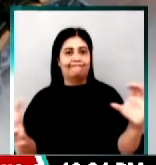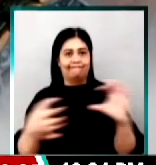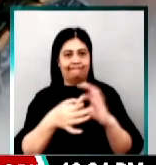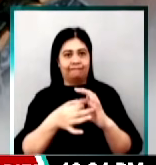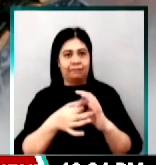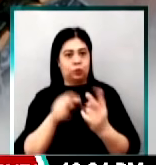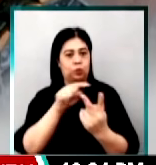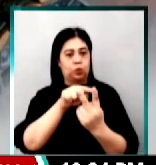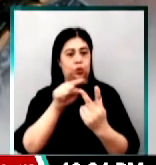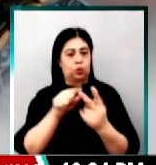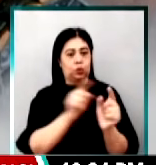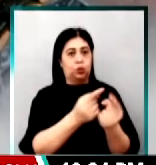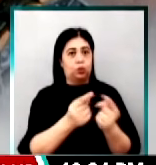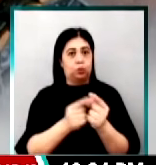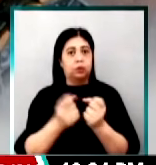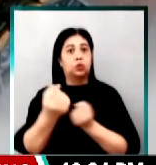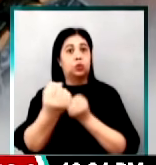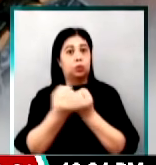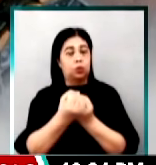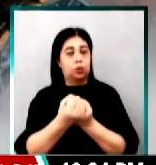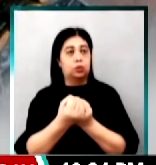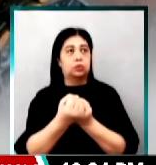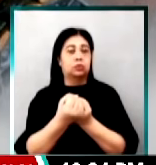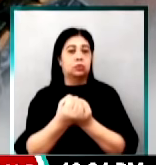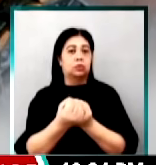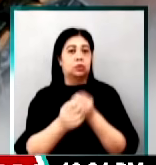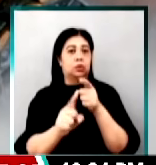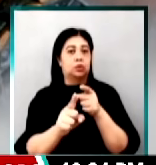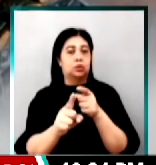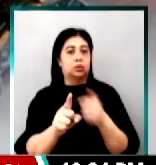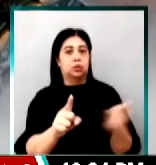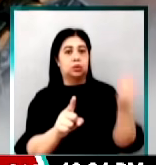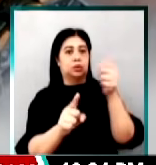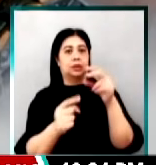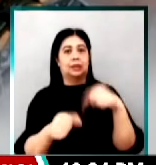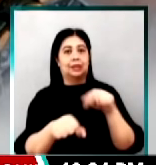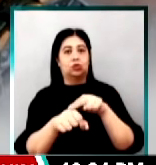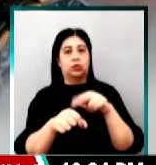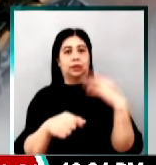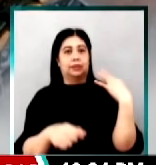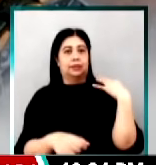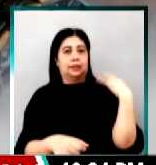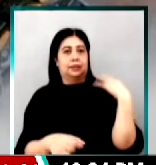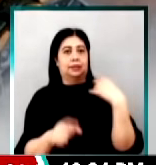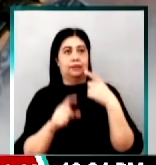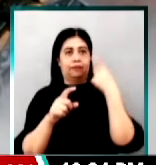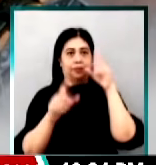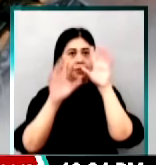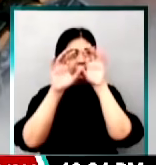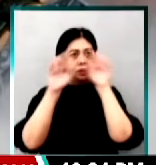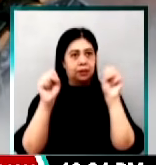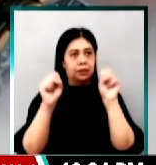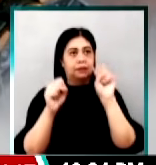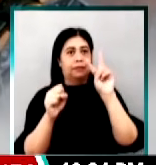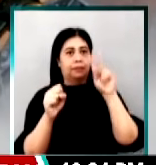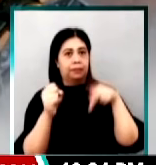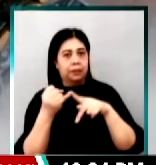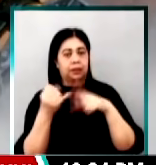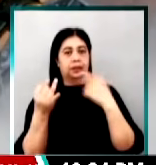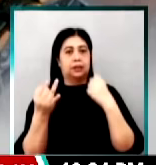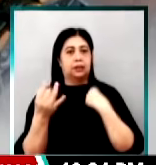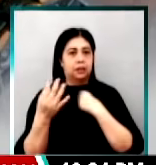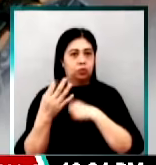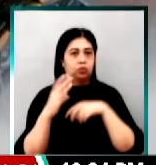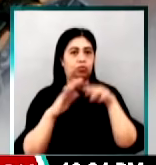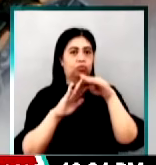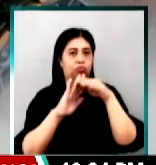partido in supporting yung national candidates from the president, vice president, senators.